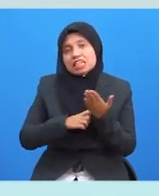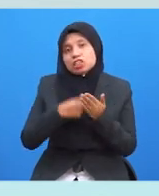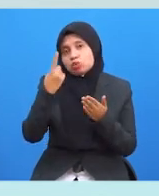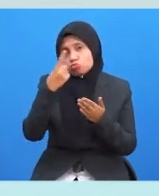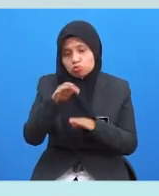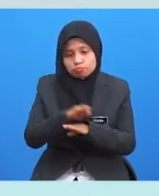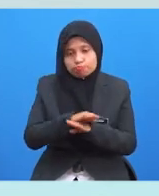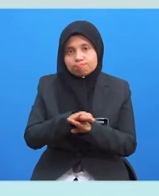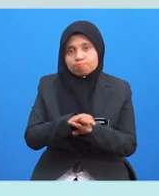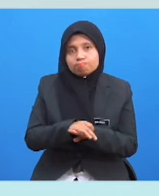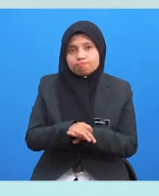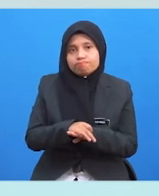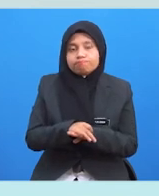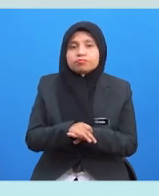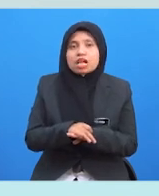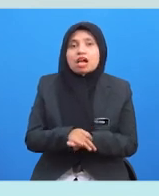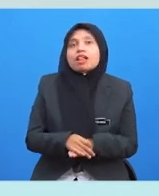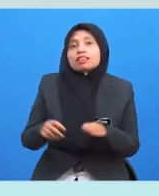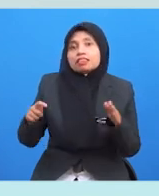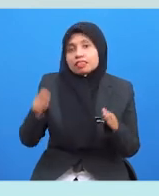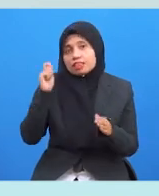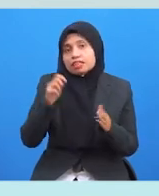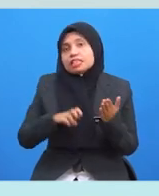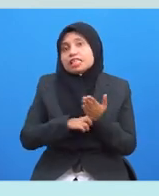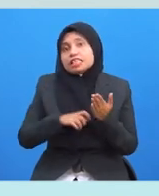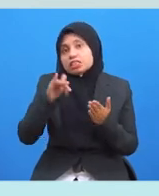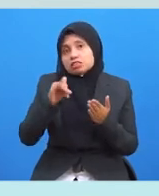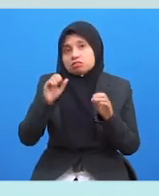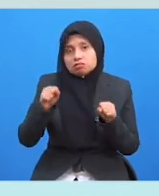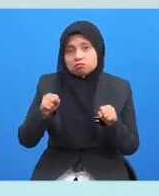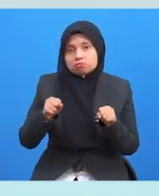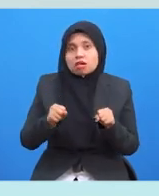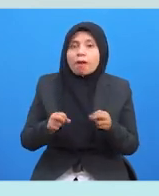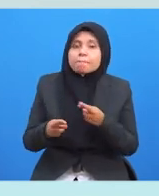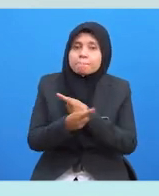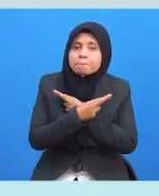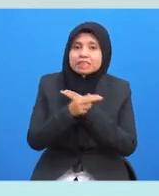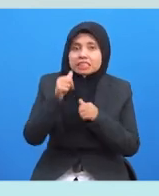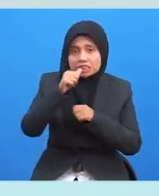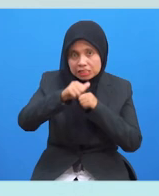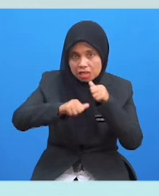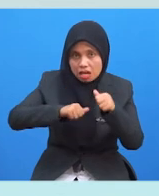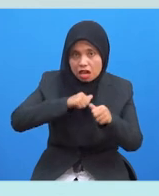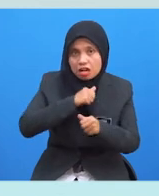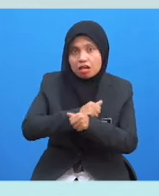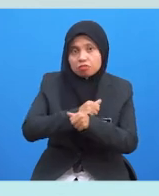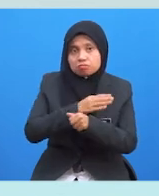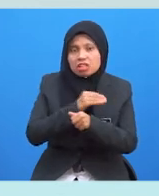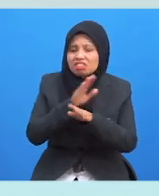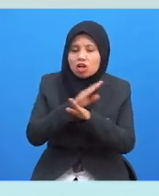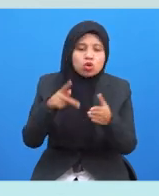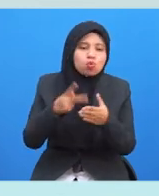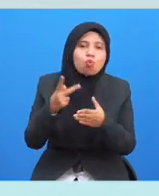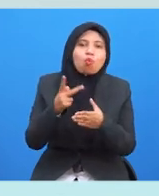untuk berfungsi. Tenaga elektrik adalah tenaga yang mesra alam dan tidak